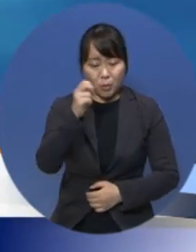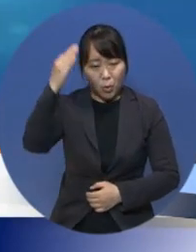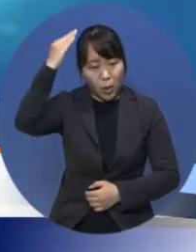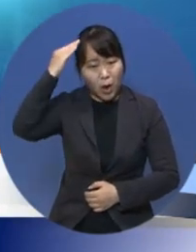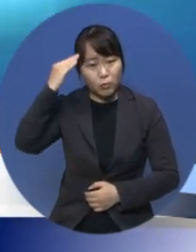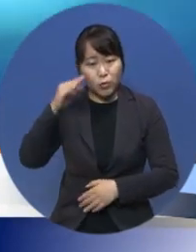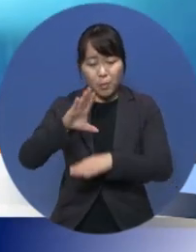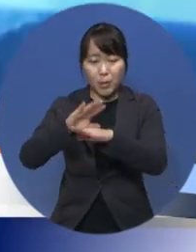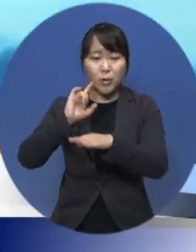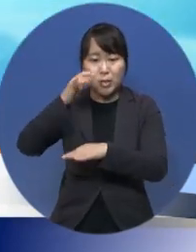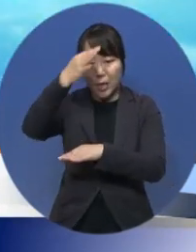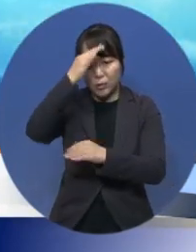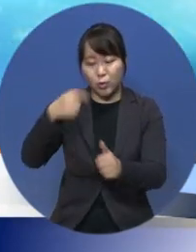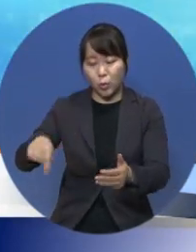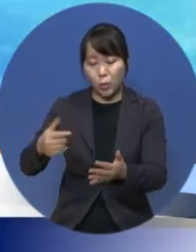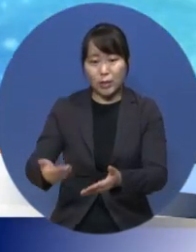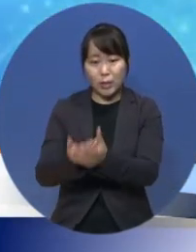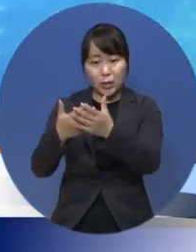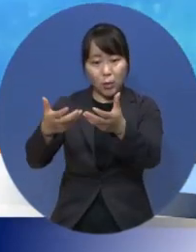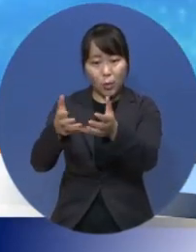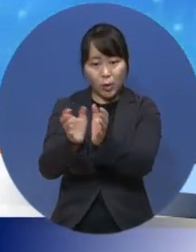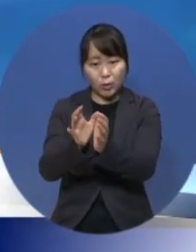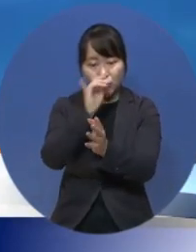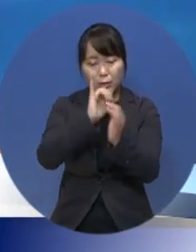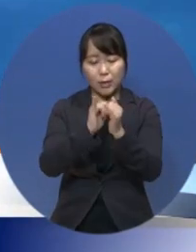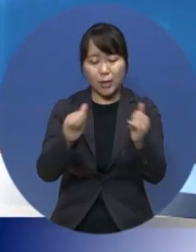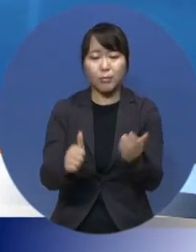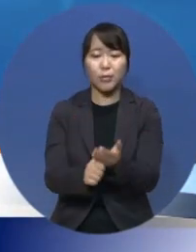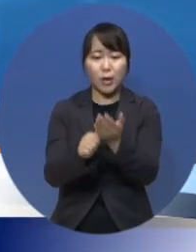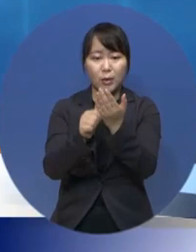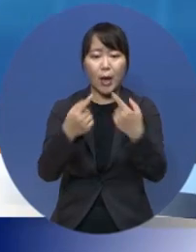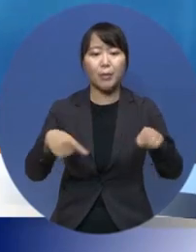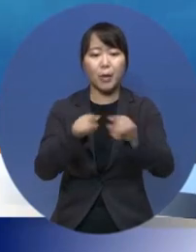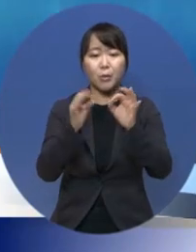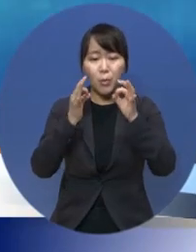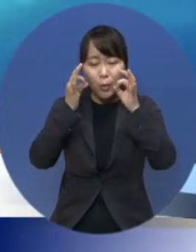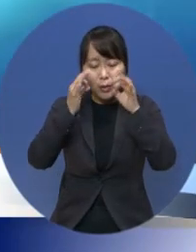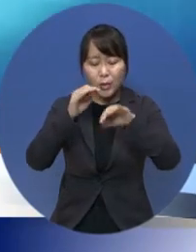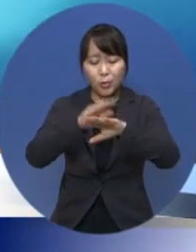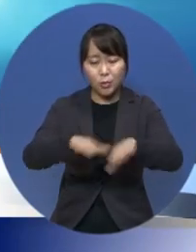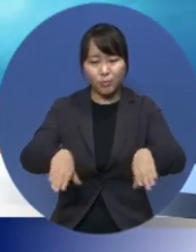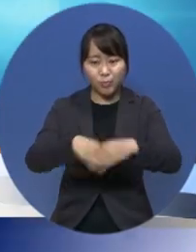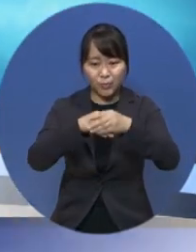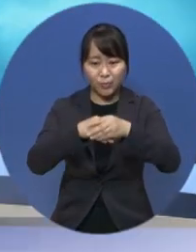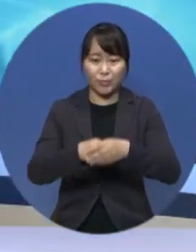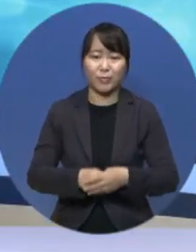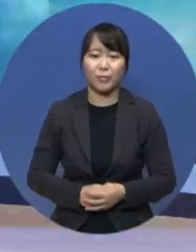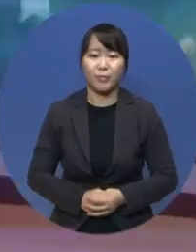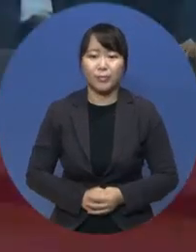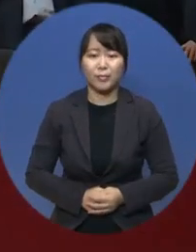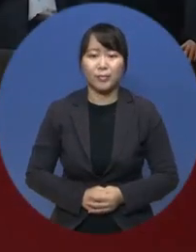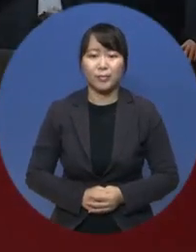방송 예술 교육 진흥원 의 인재양성에 함께 노력해 나가는 데 손을 잡았습니다